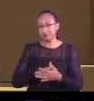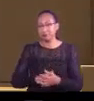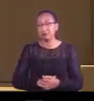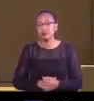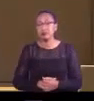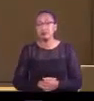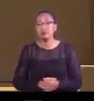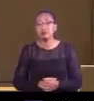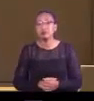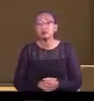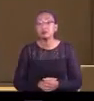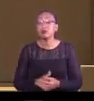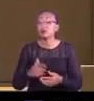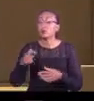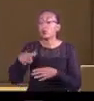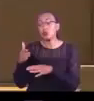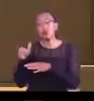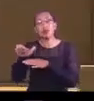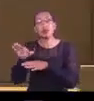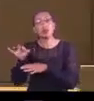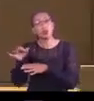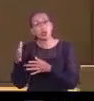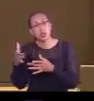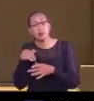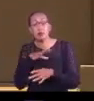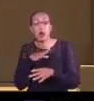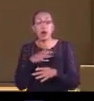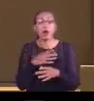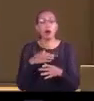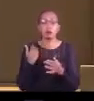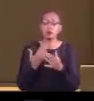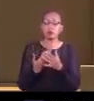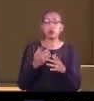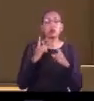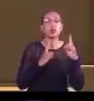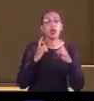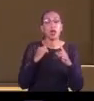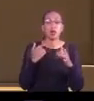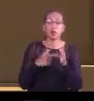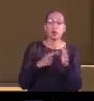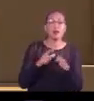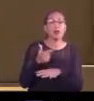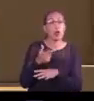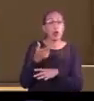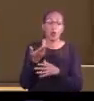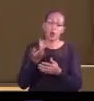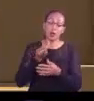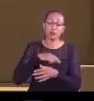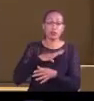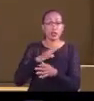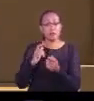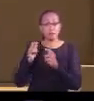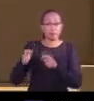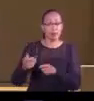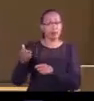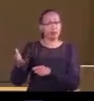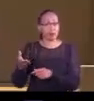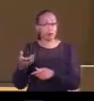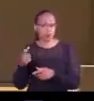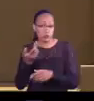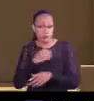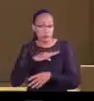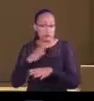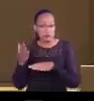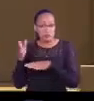C'est vous qui le présentez, puisque depuis juillet 2021, cette responsabilité, donc c'est vous qui avez la charge